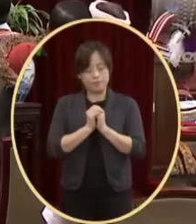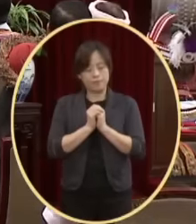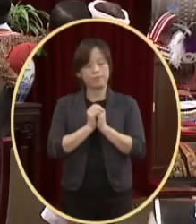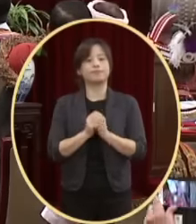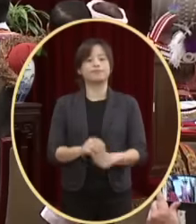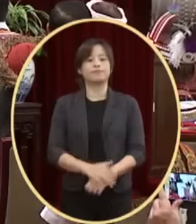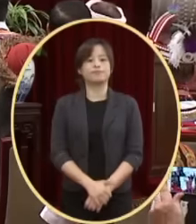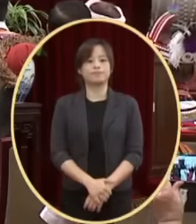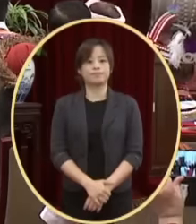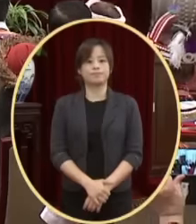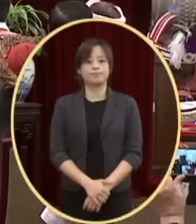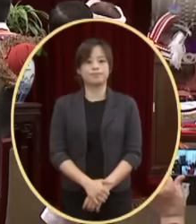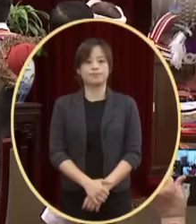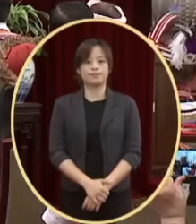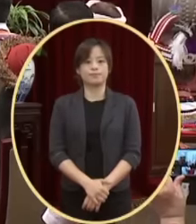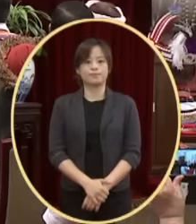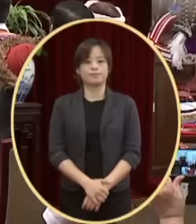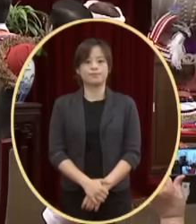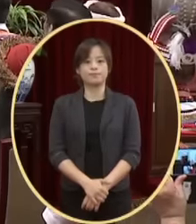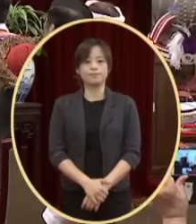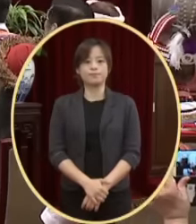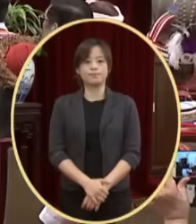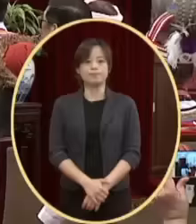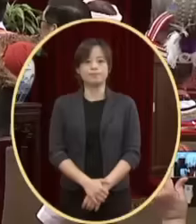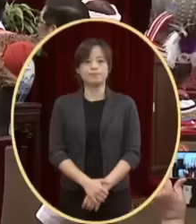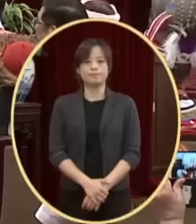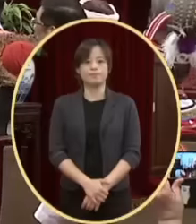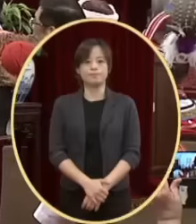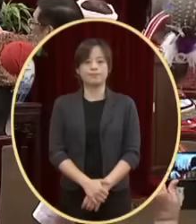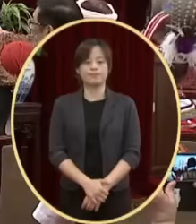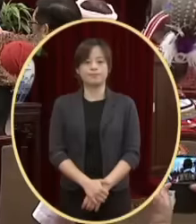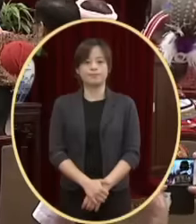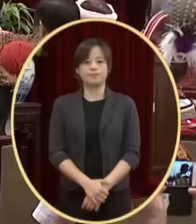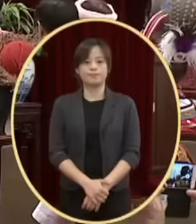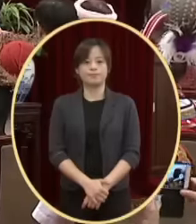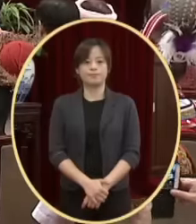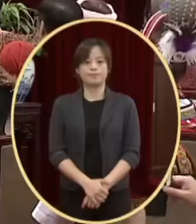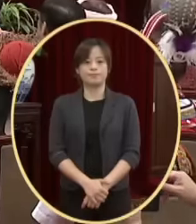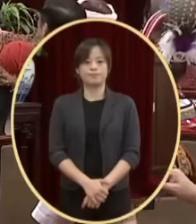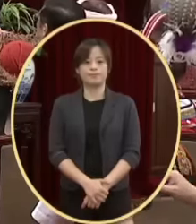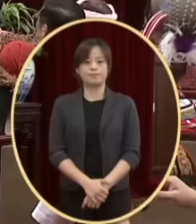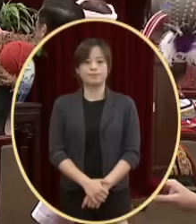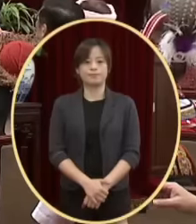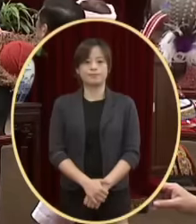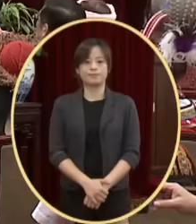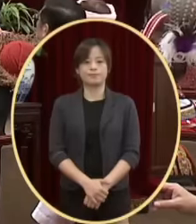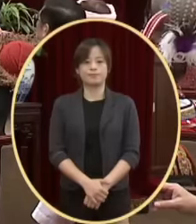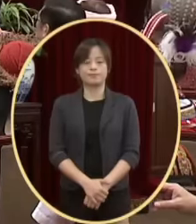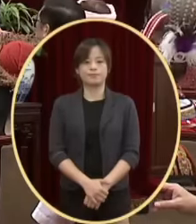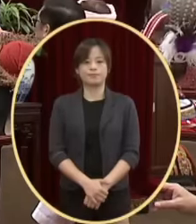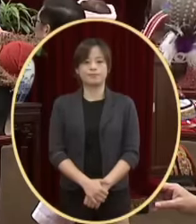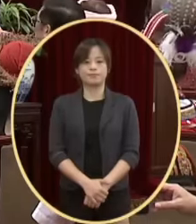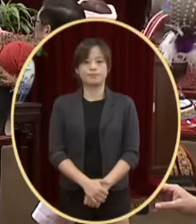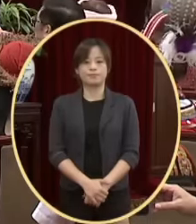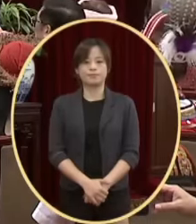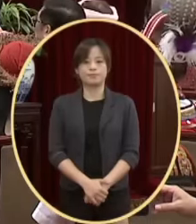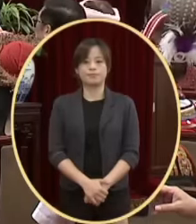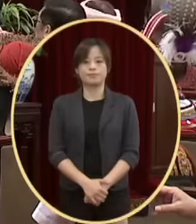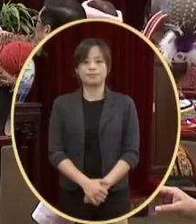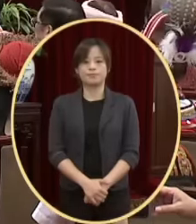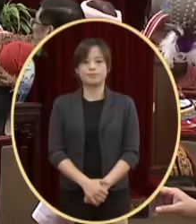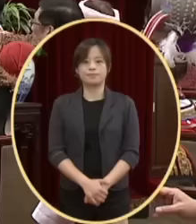告。 Masauri pakalaitin to makti malima yang ata saluan tujuh masika tujuh kadang ini katena ami na parisi tas musu to